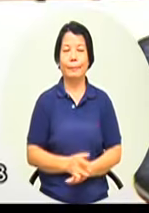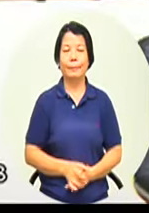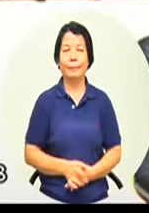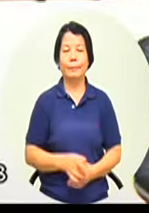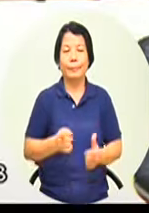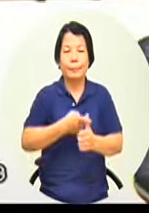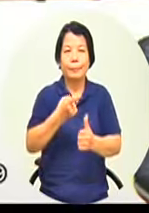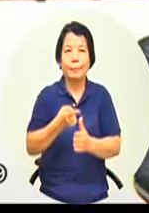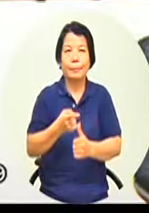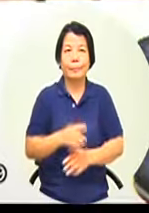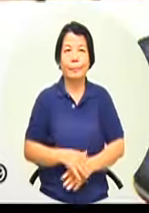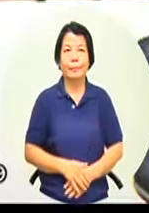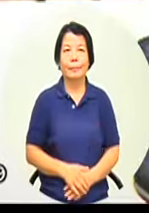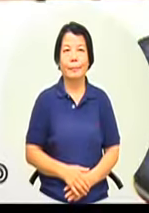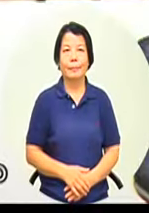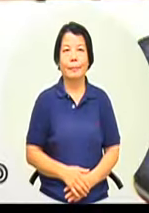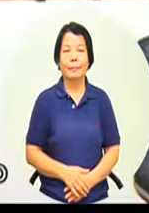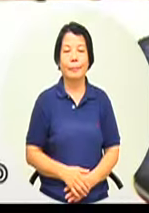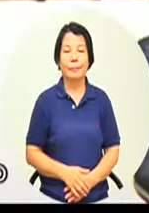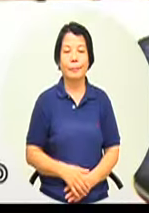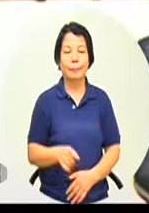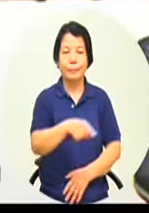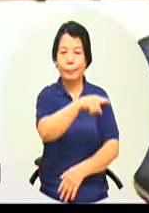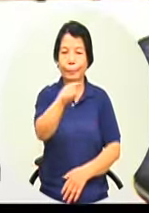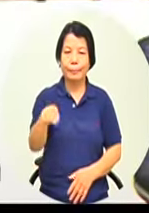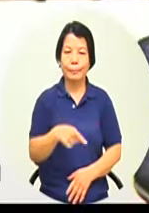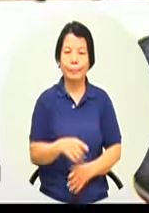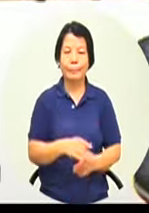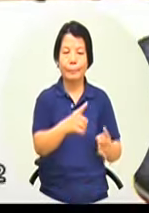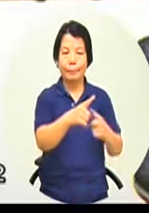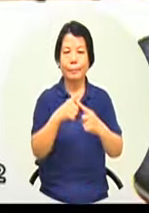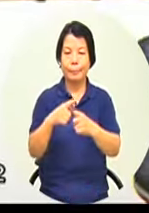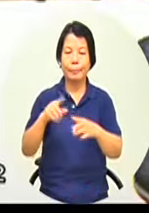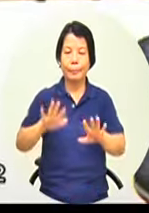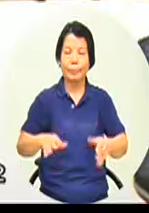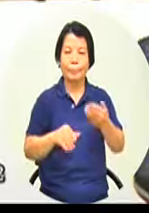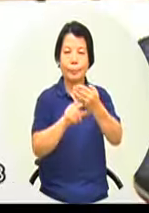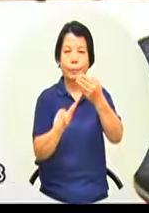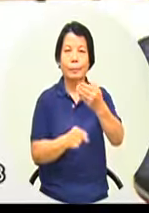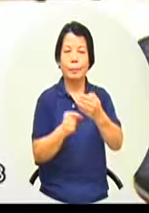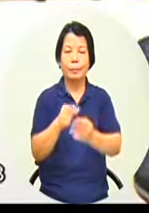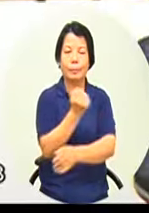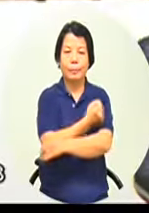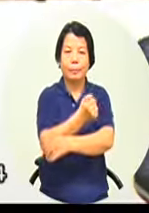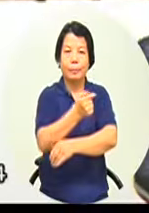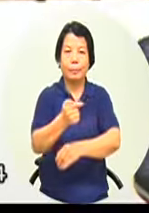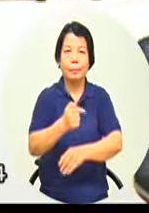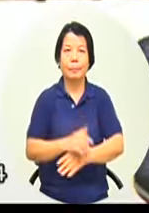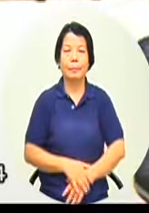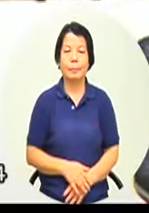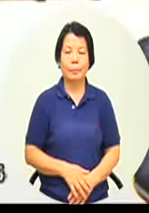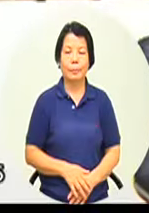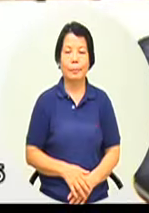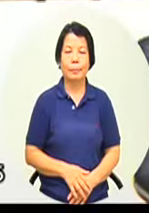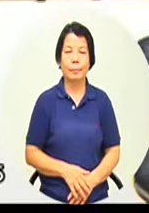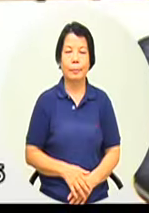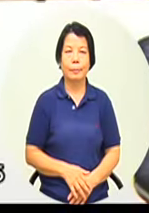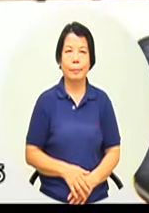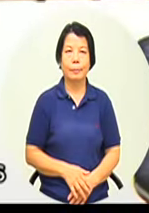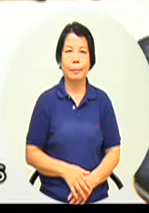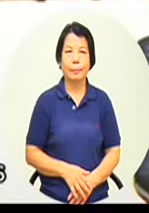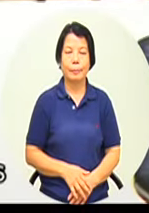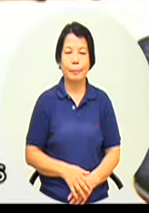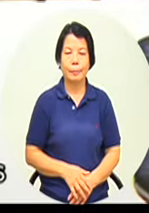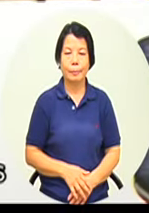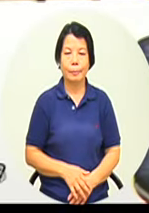跟我相信在场所有人在。今年九月其实就辛苦了，两次的，应该至少